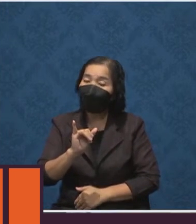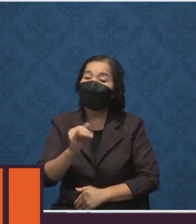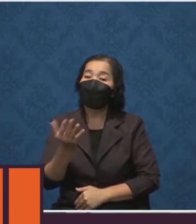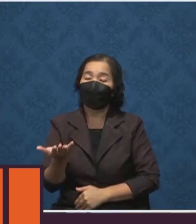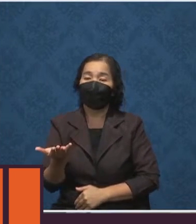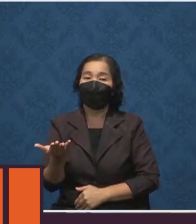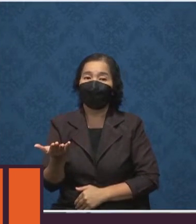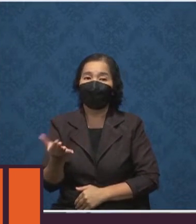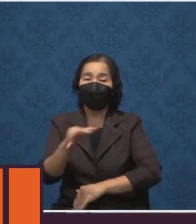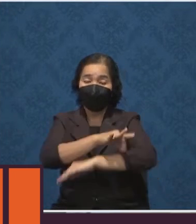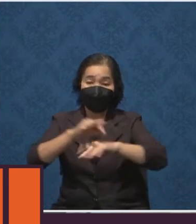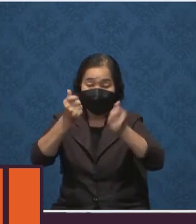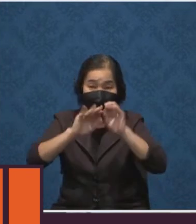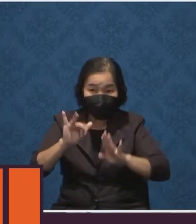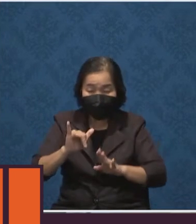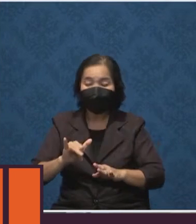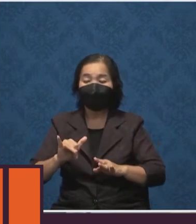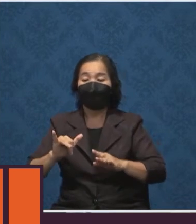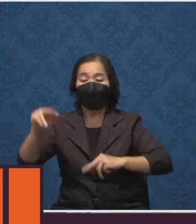ยังไม่ได้แ้ แต่สache